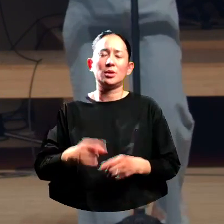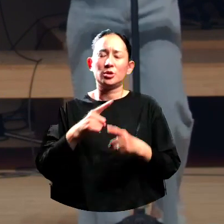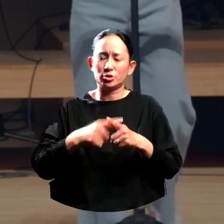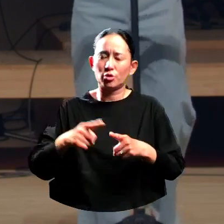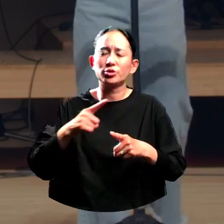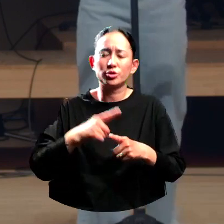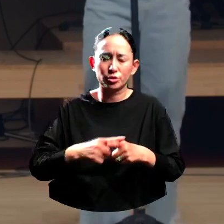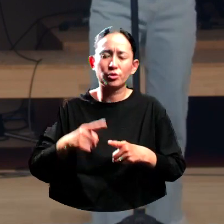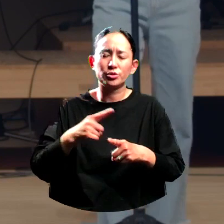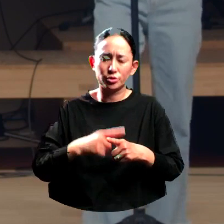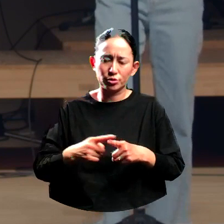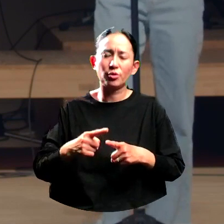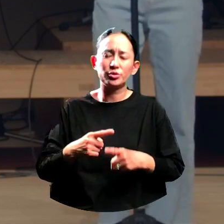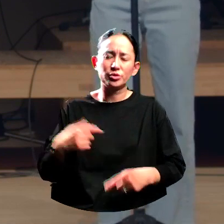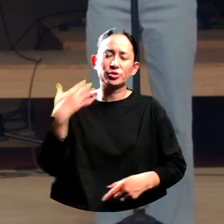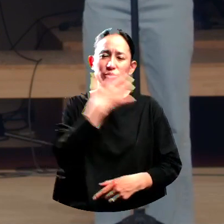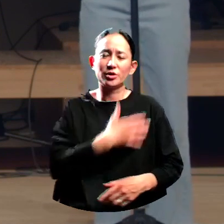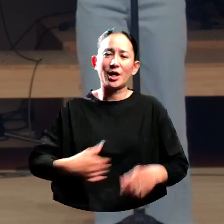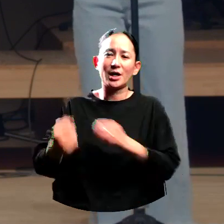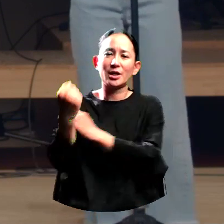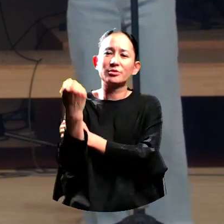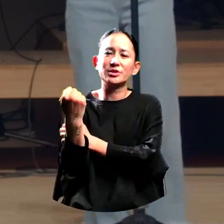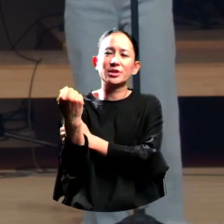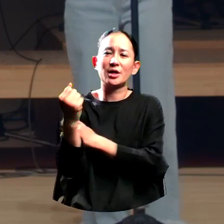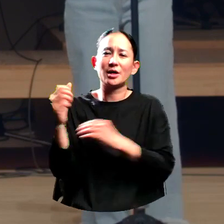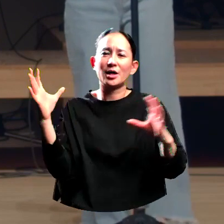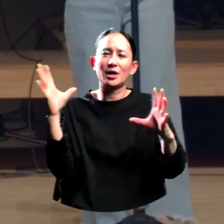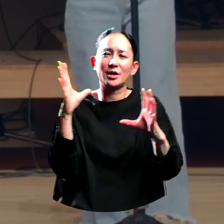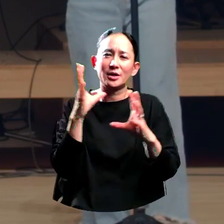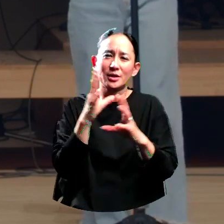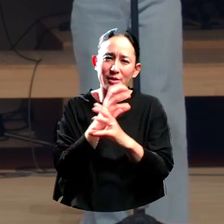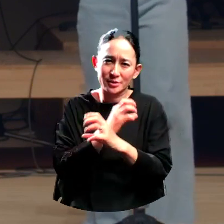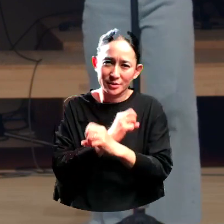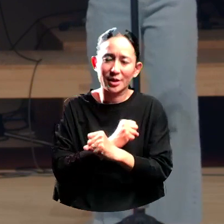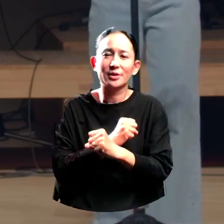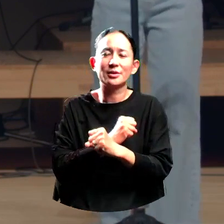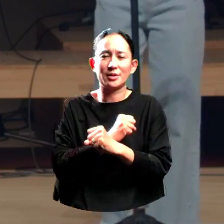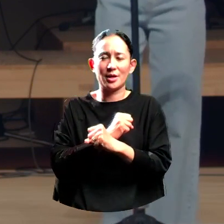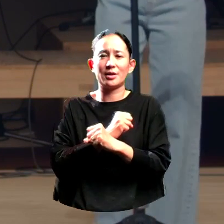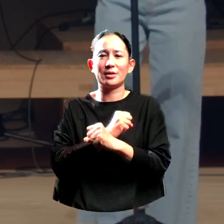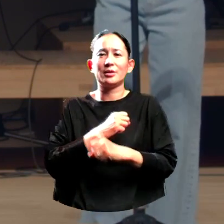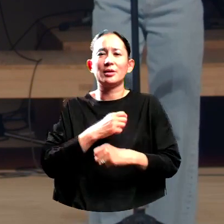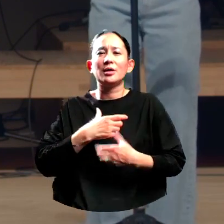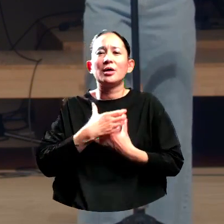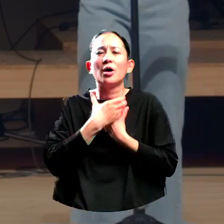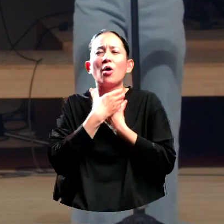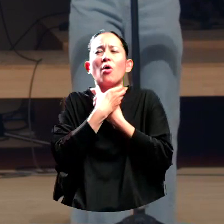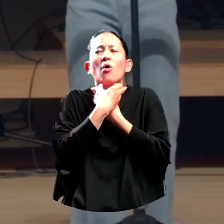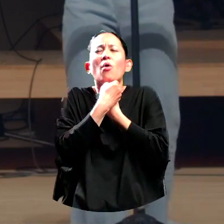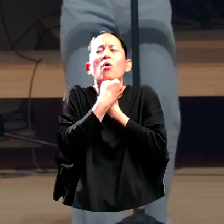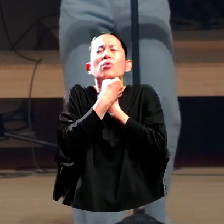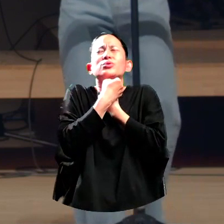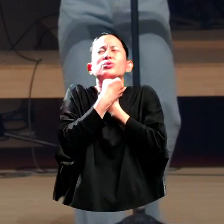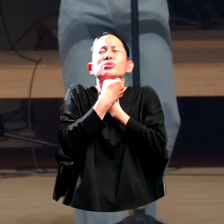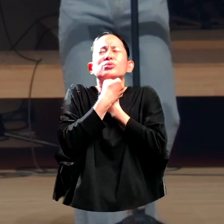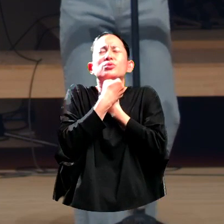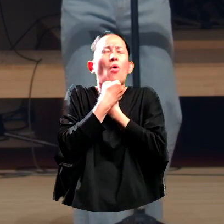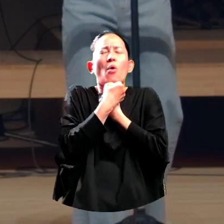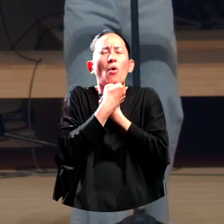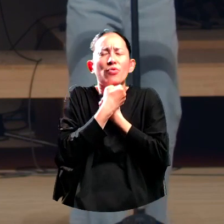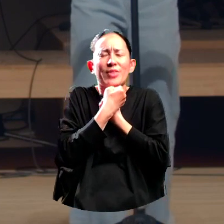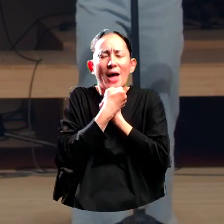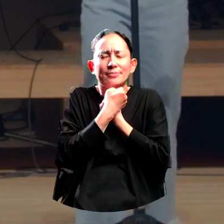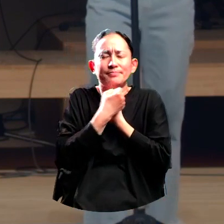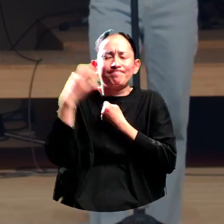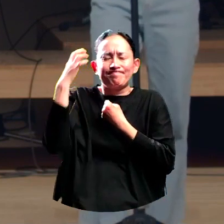で体を持ち上げることができなくなって、呼吸困難に陥って、最後には絶命するというそういう残虐な処